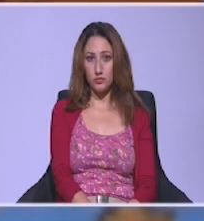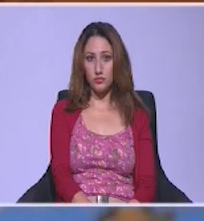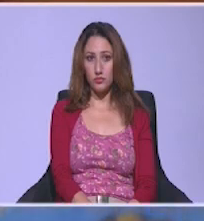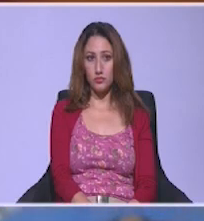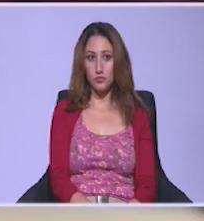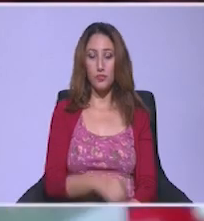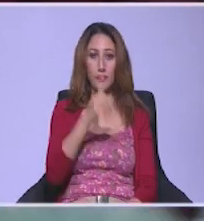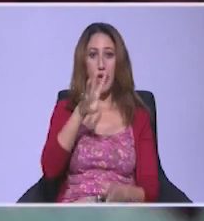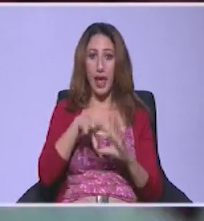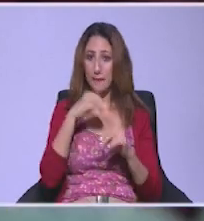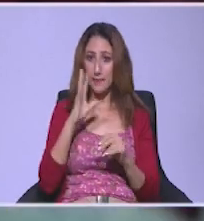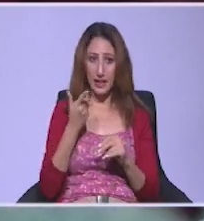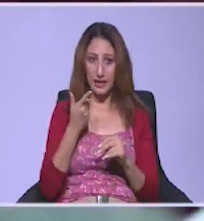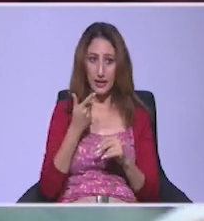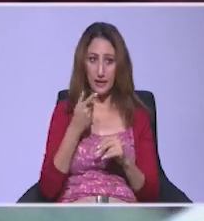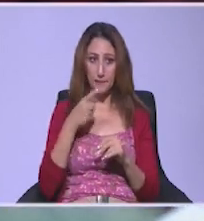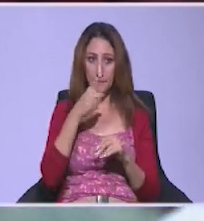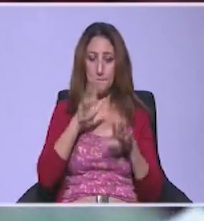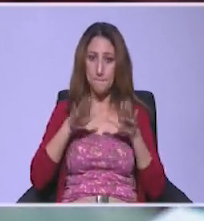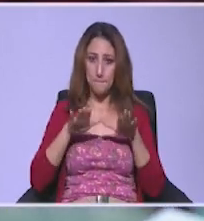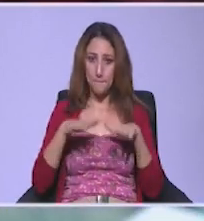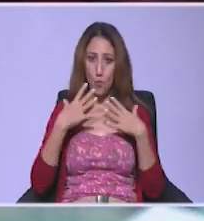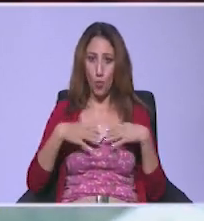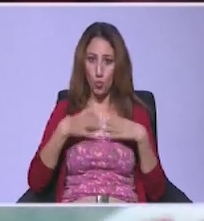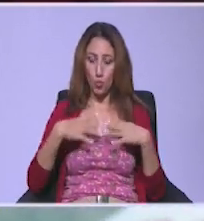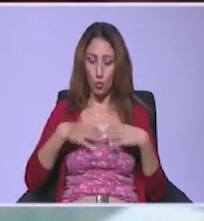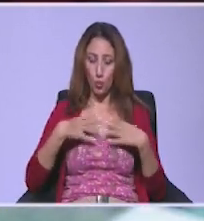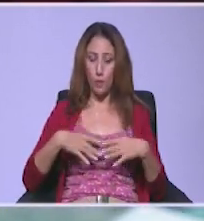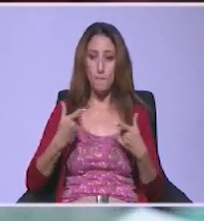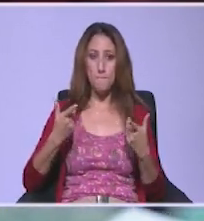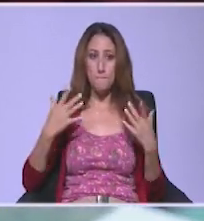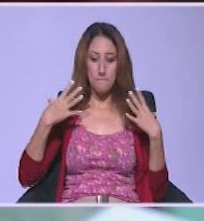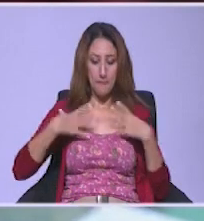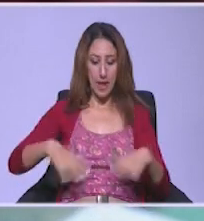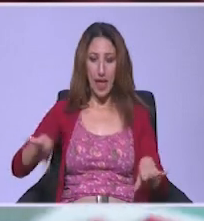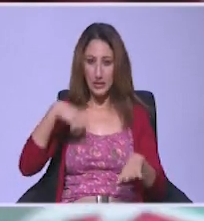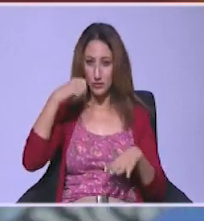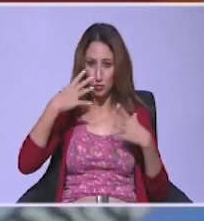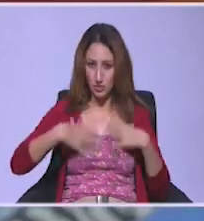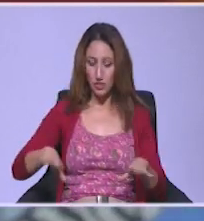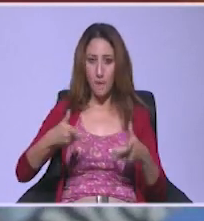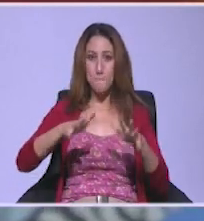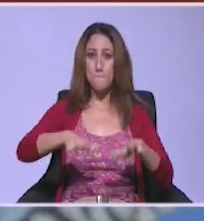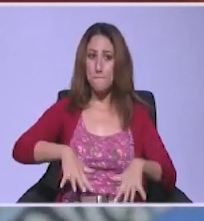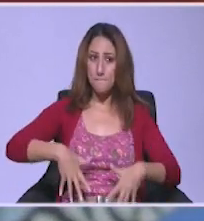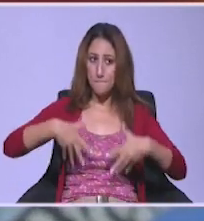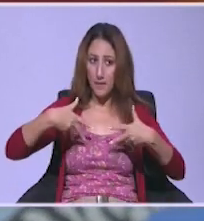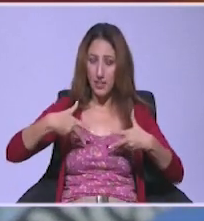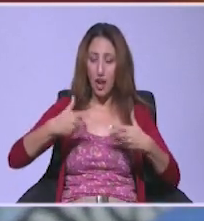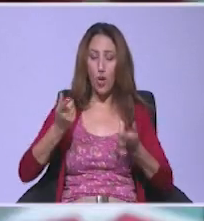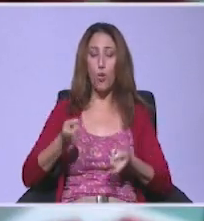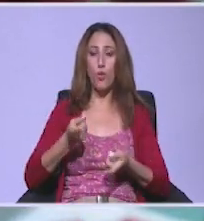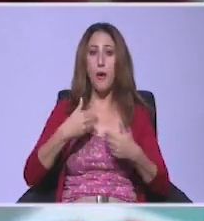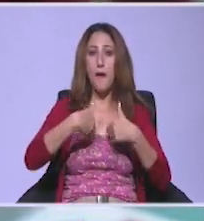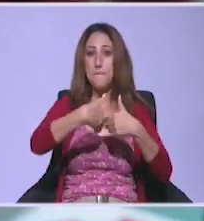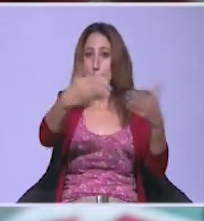تعملي بيها ايه؟ انا بوضب هدوم هنا للناس، اللي هي تظبط عبايه، نتني بنطلون. في شغل برضو بالعتب اللي هو